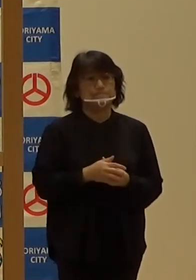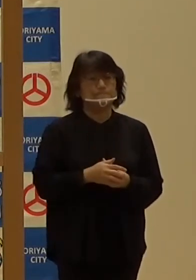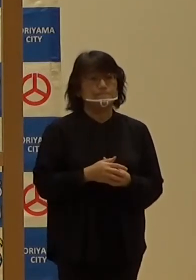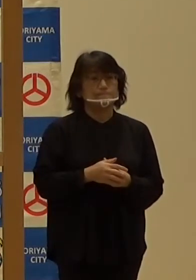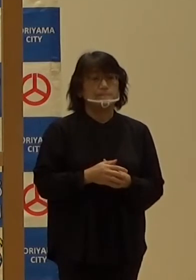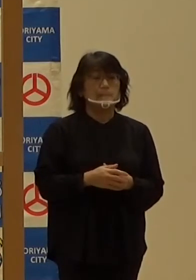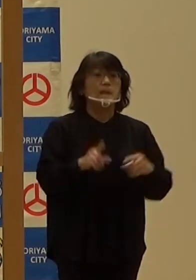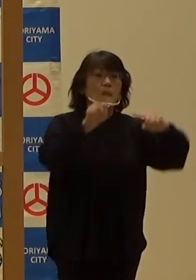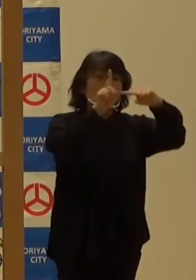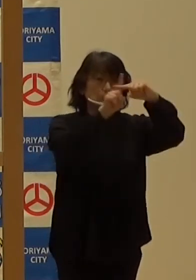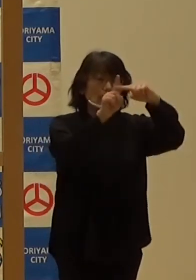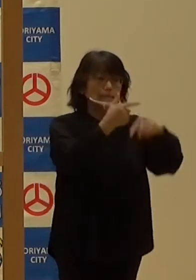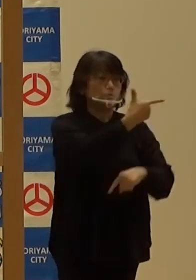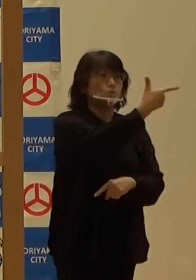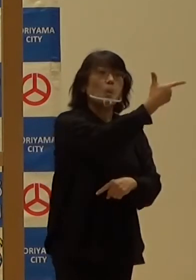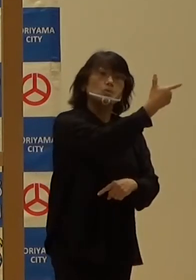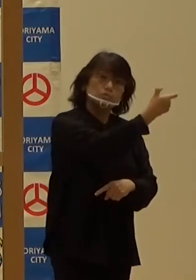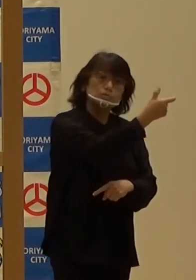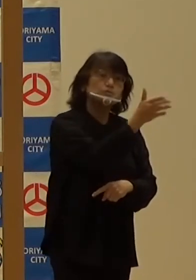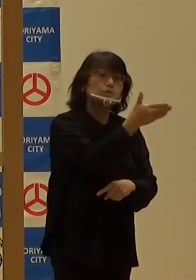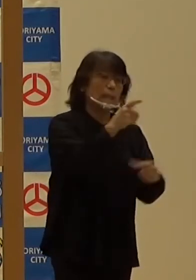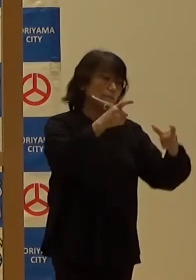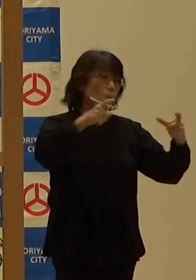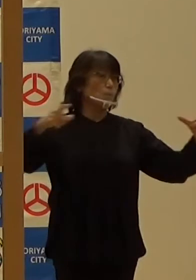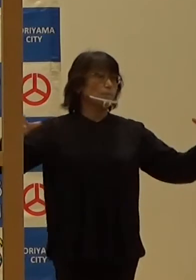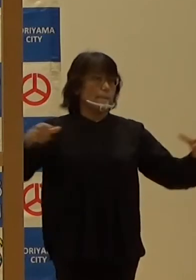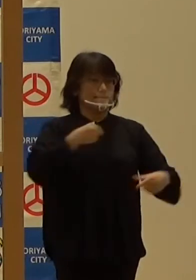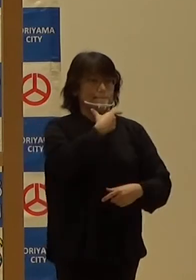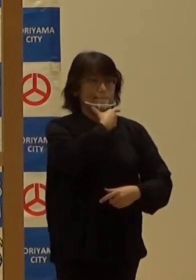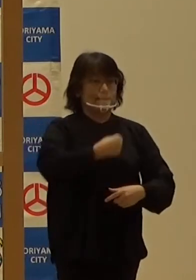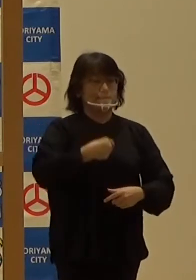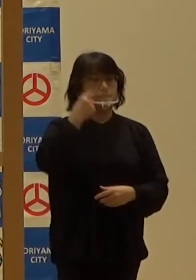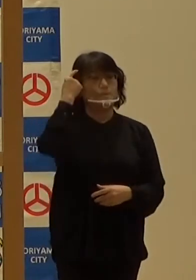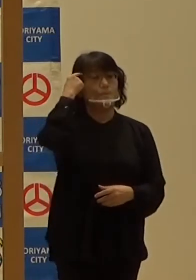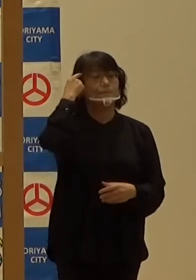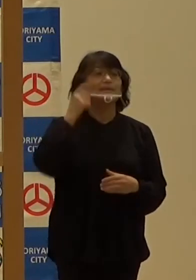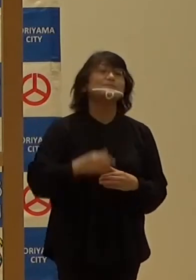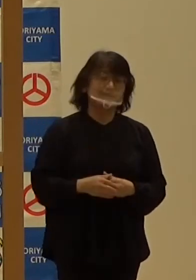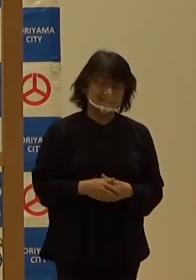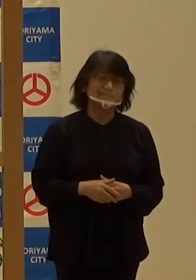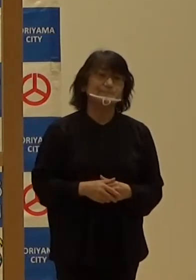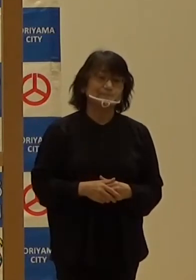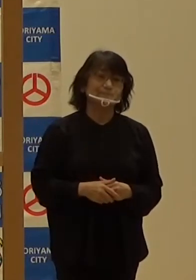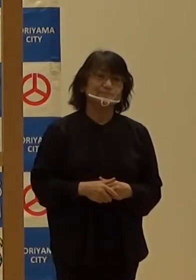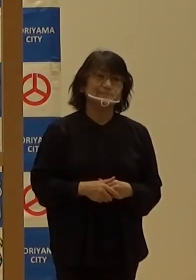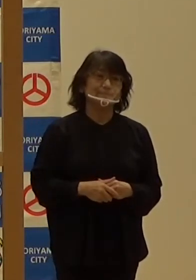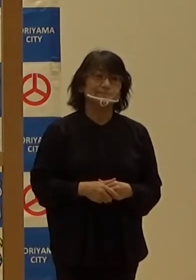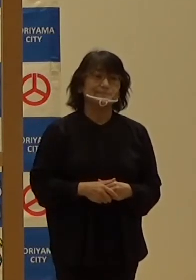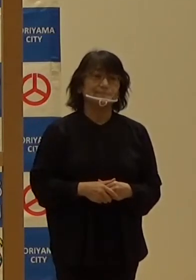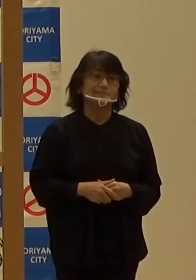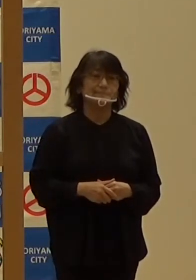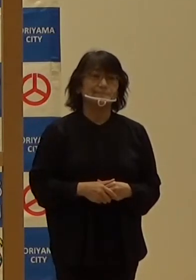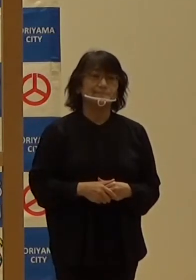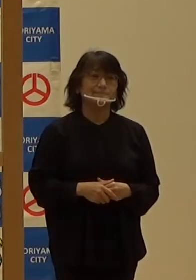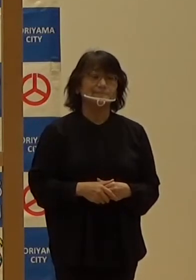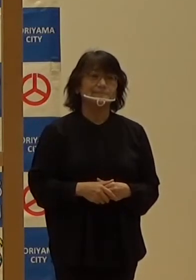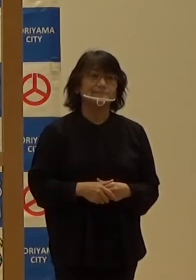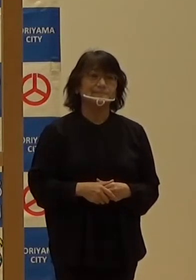に60台程度を増やしたいということで、今考えているところでございます。以上です